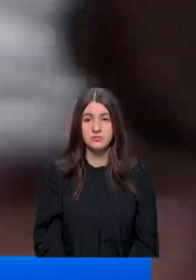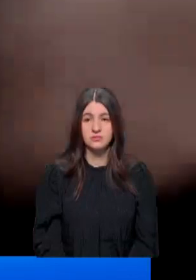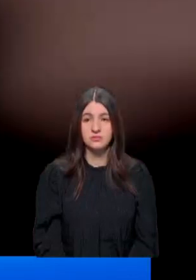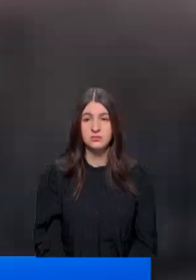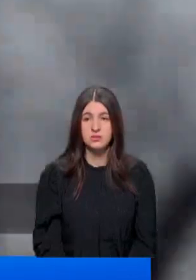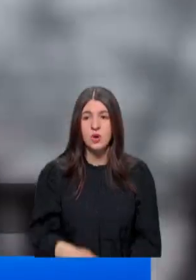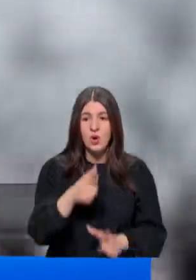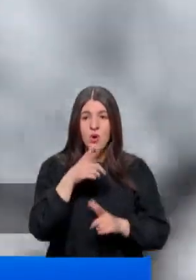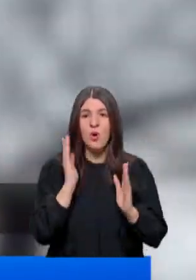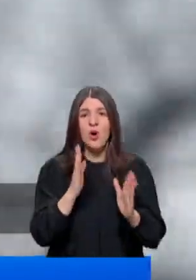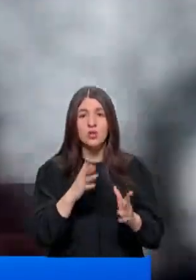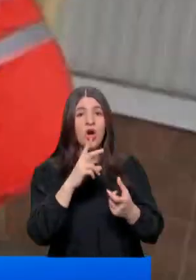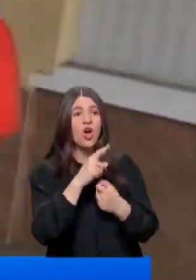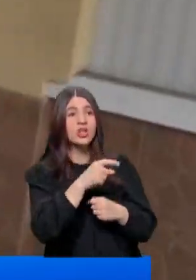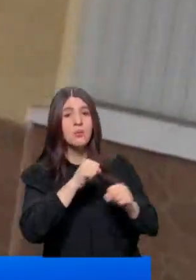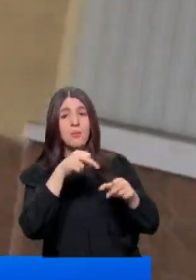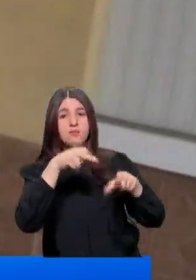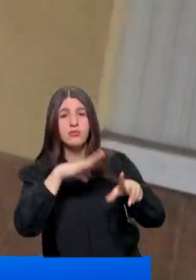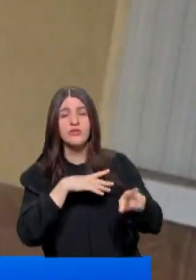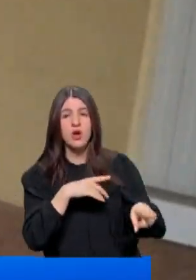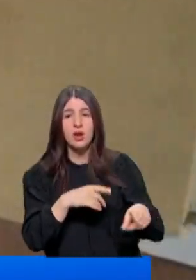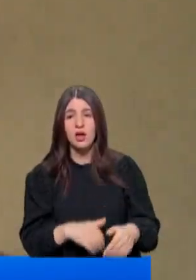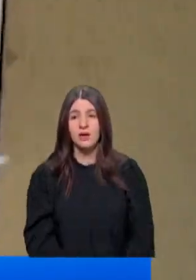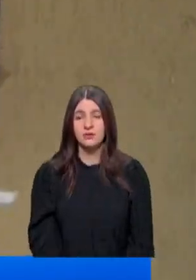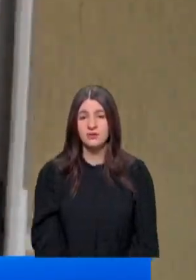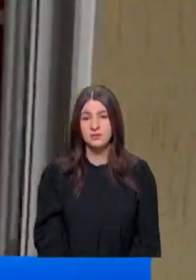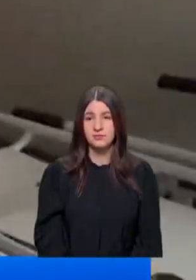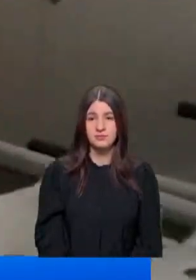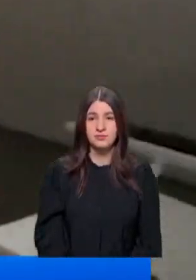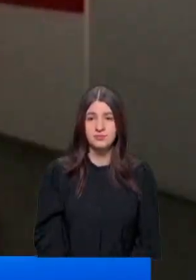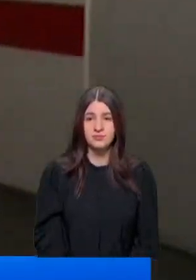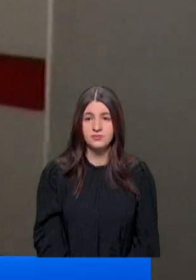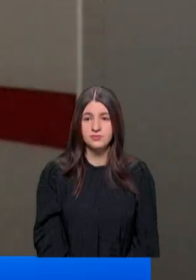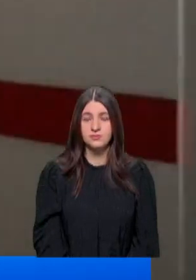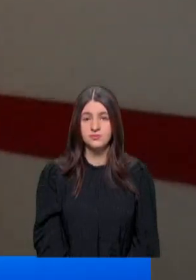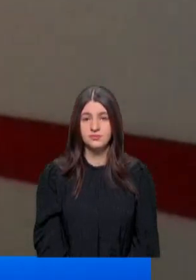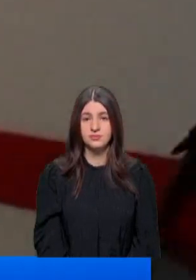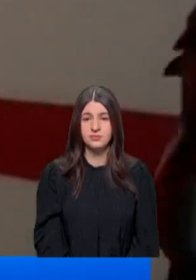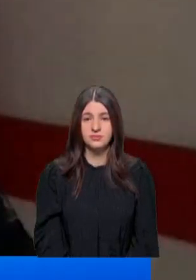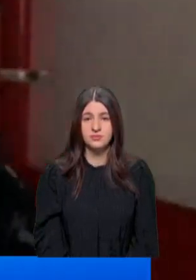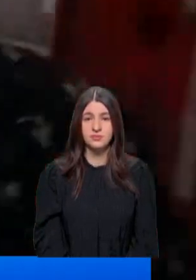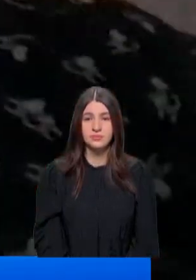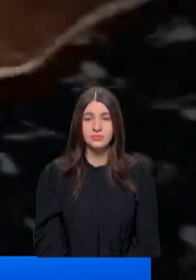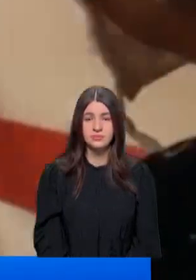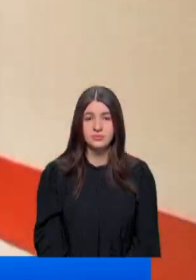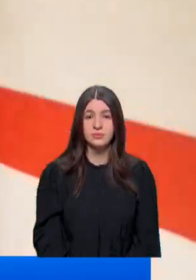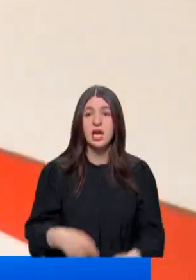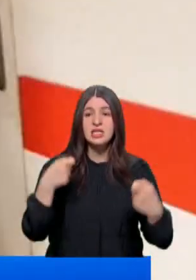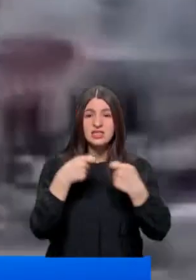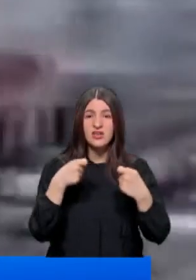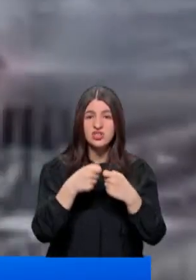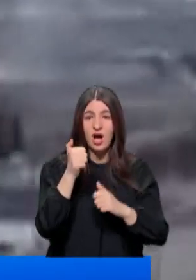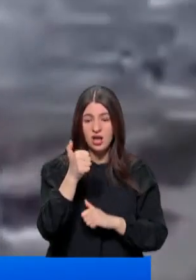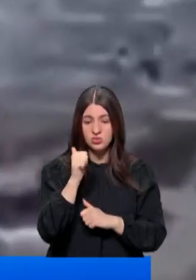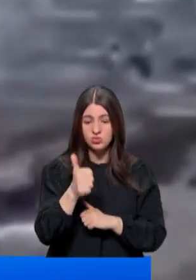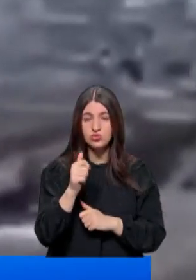Oy oy oy oy! Özel bombalar düşüyor oraya. Давай, я сюда. Давай, я сюда. Savaşın